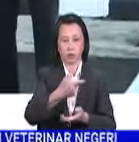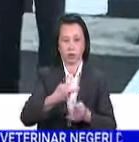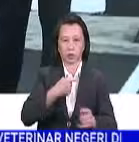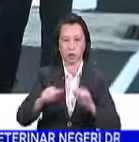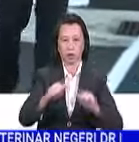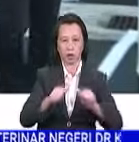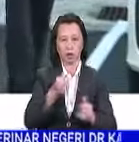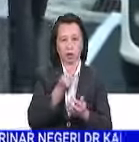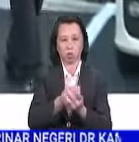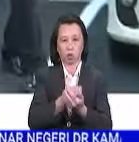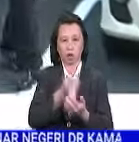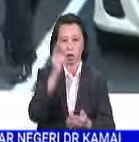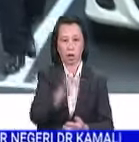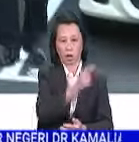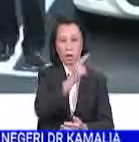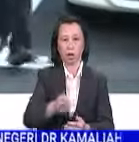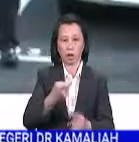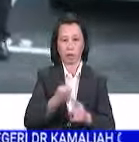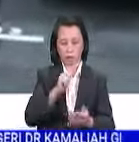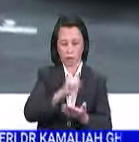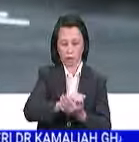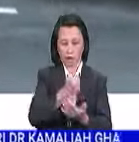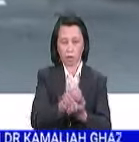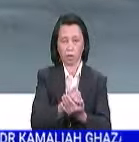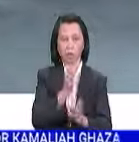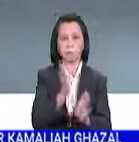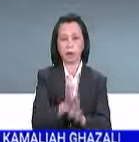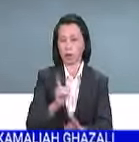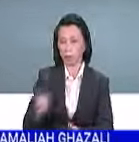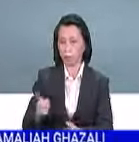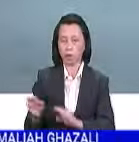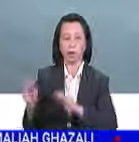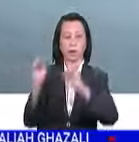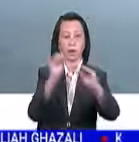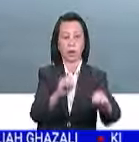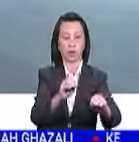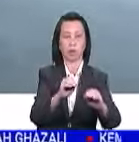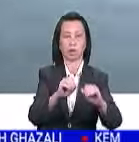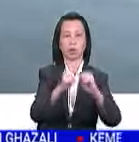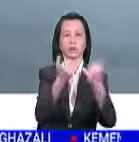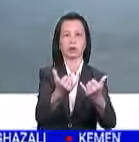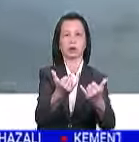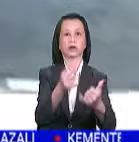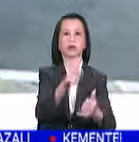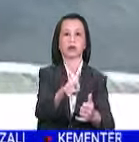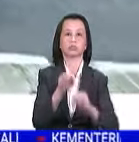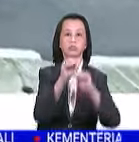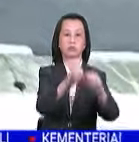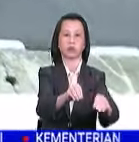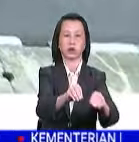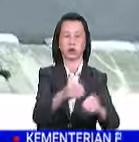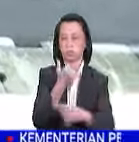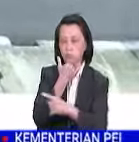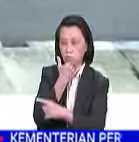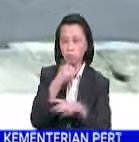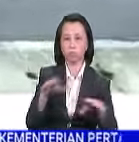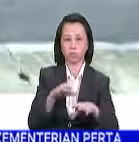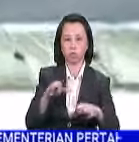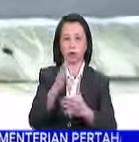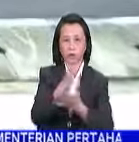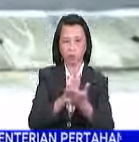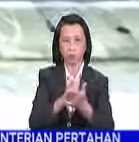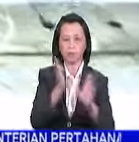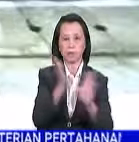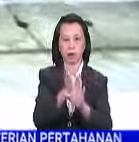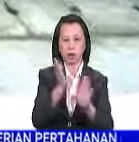daripada aktiviti wang haram daripada akaun bank miliknya ke akaun bank milik sebuah syarikat. Kesalahan itu dilakukan di beberapa